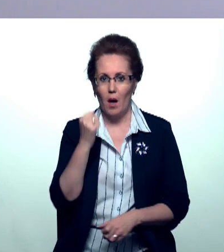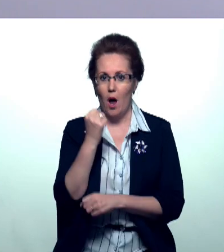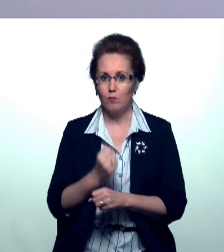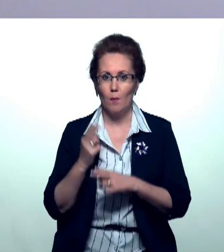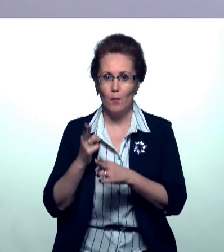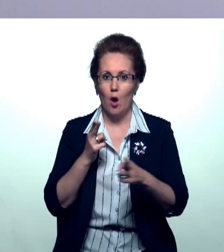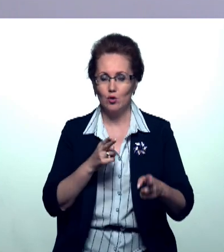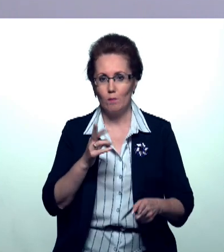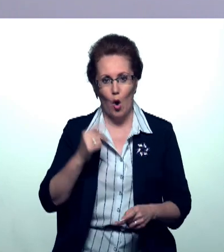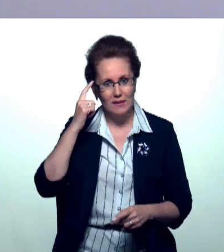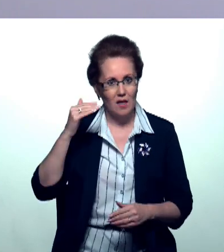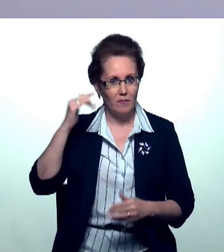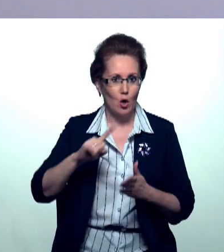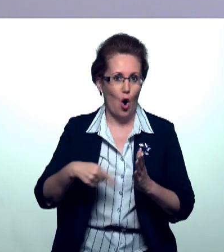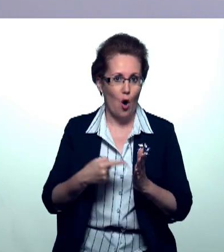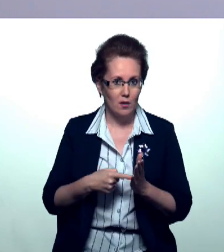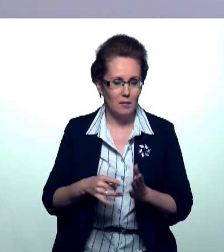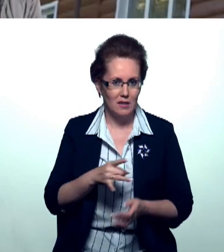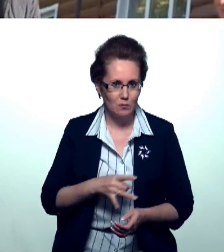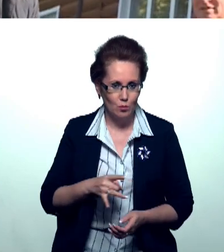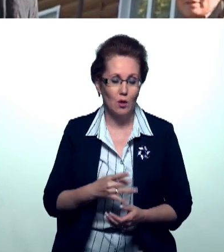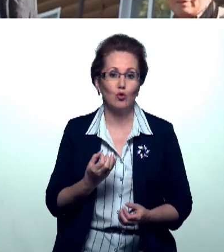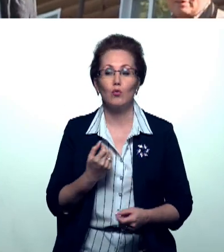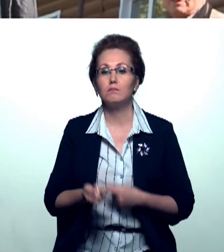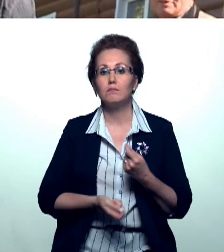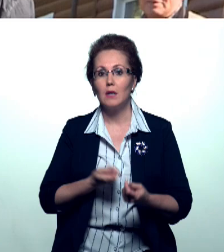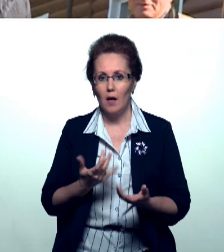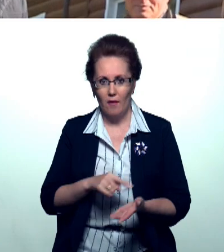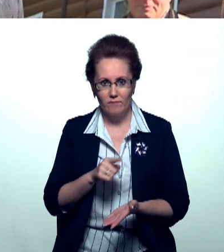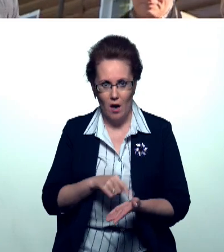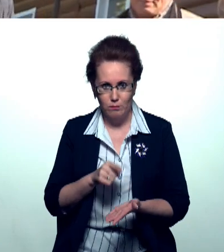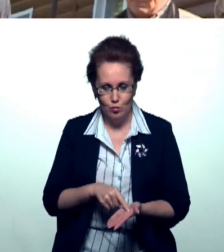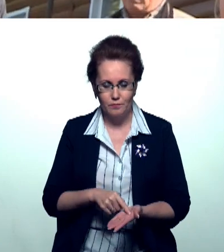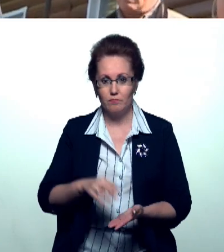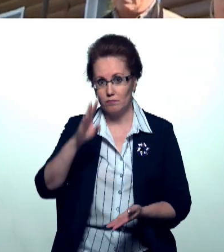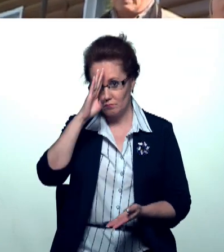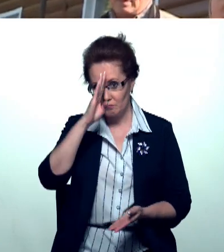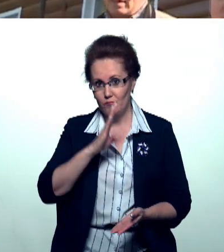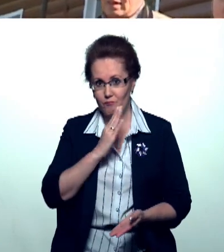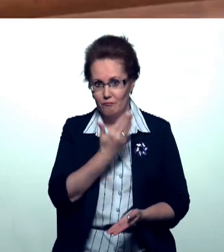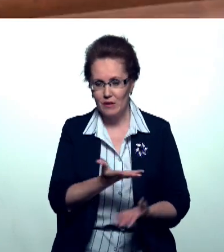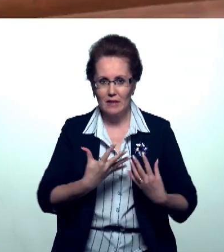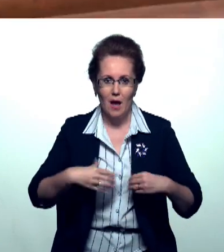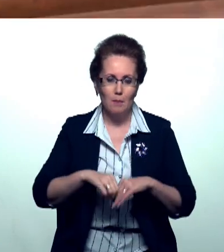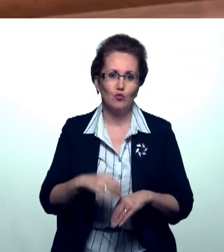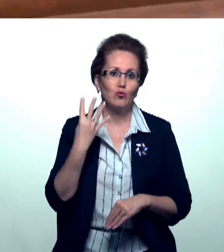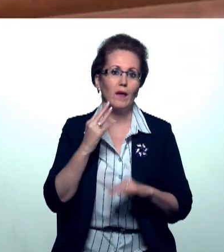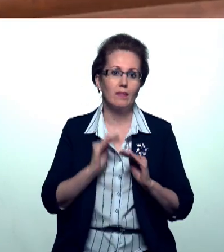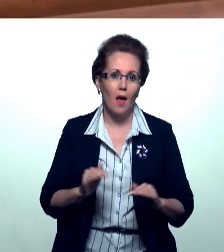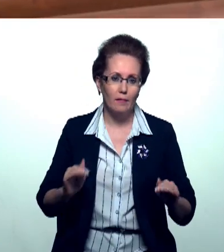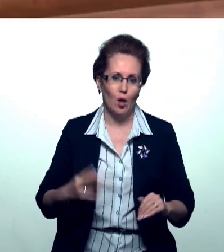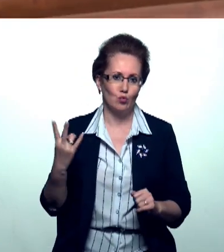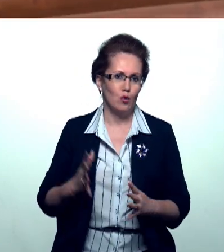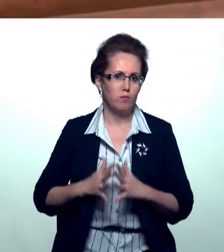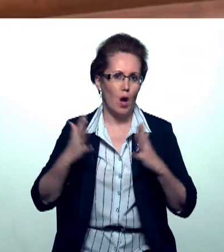вопросы еще обсудили, наши журналисты расскажут подробности. У Павла и Анастасии Князевых четверо детей. Для большой семьи нужен был